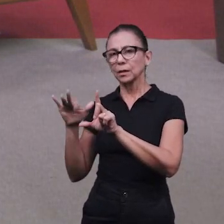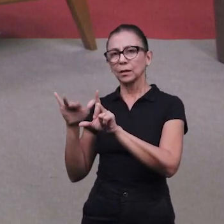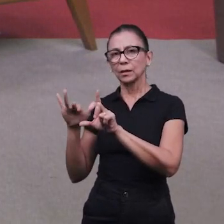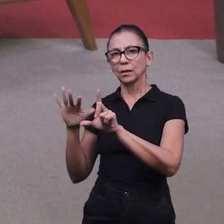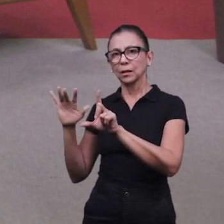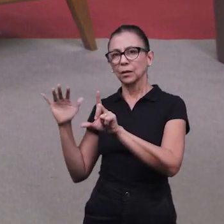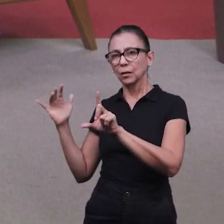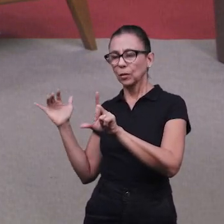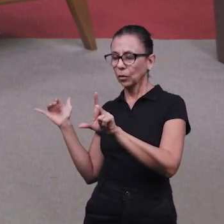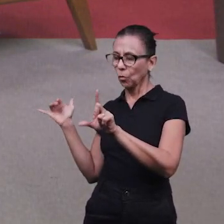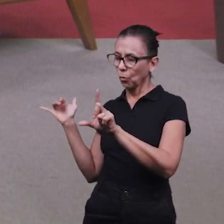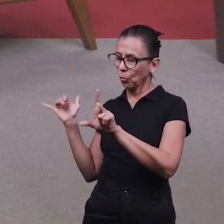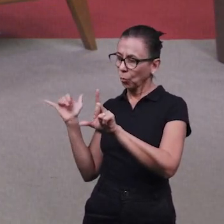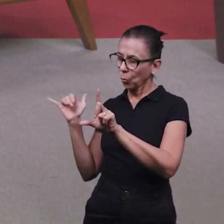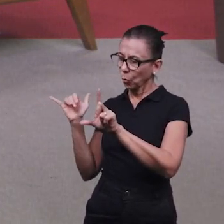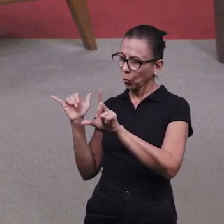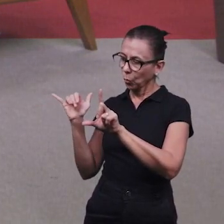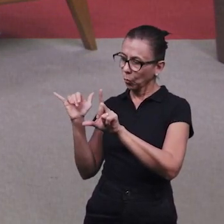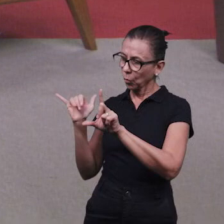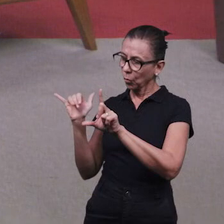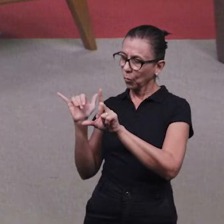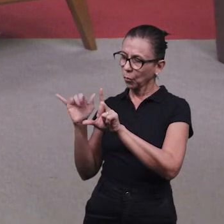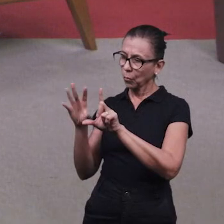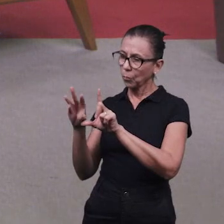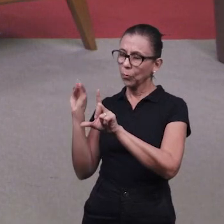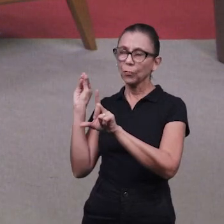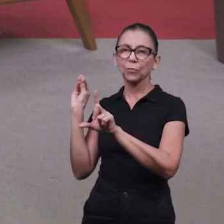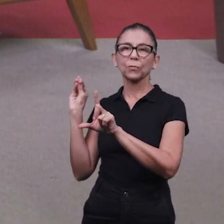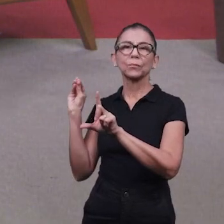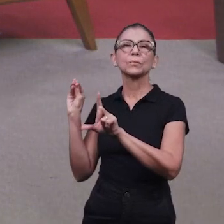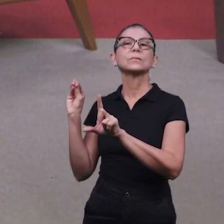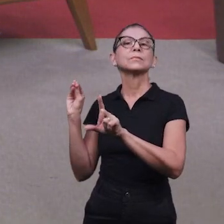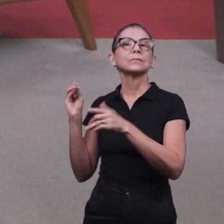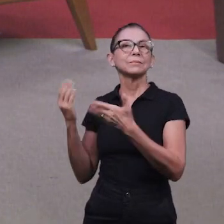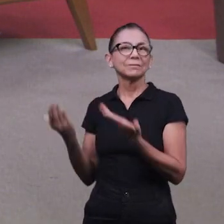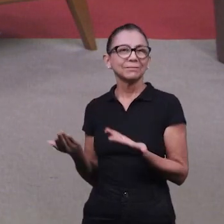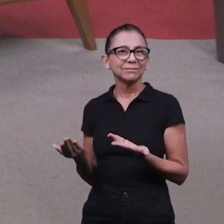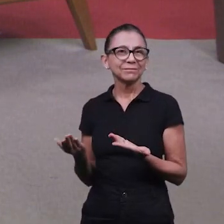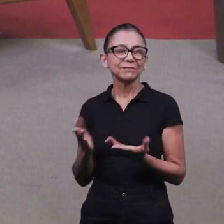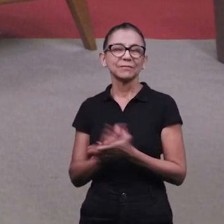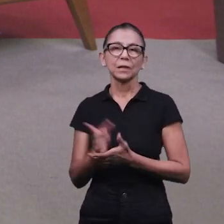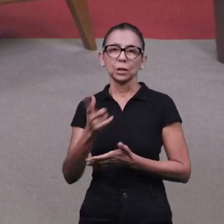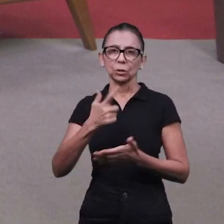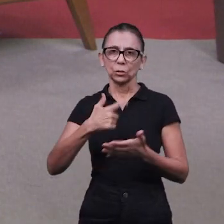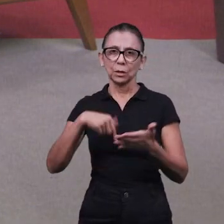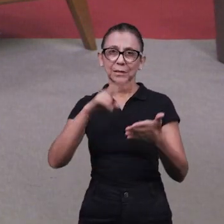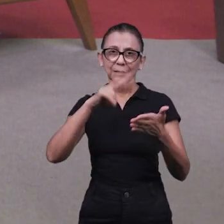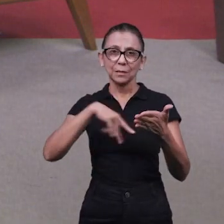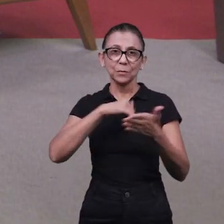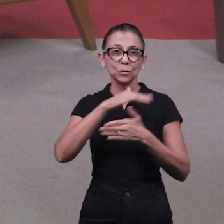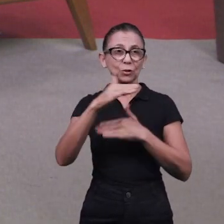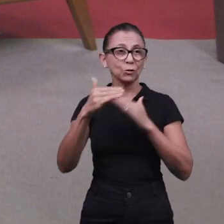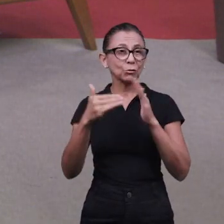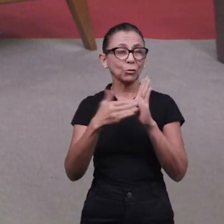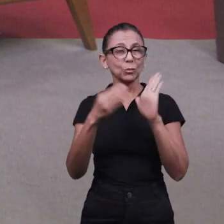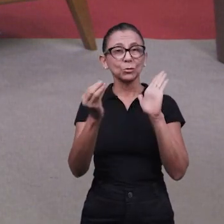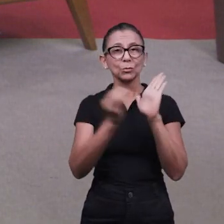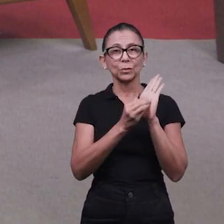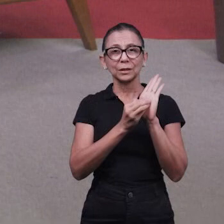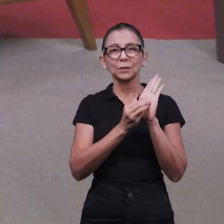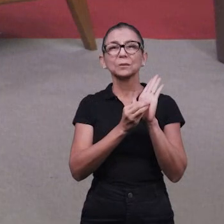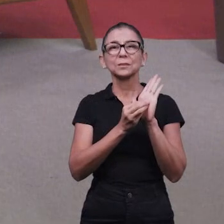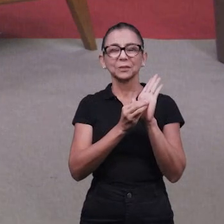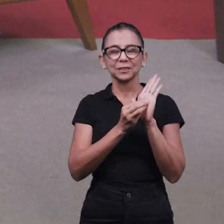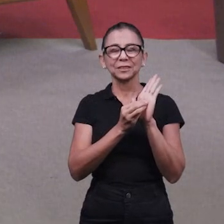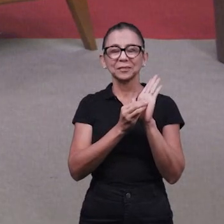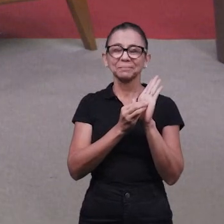voulez aussi, vous pouvez aussi pointer l'appareil photo de votre smartphone. Nous lisons, nous assistons tous les contenus qui nous sont envoyés,